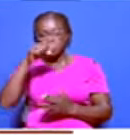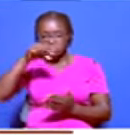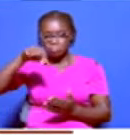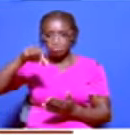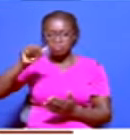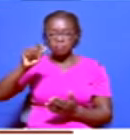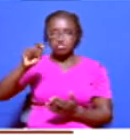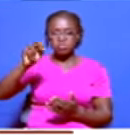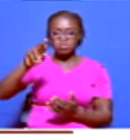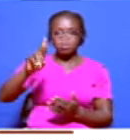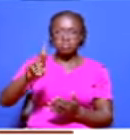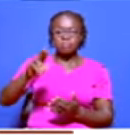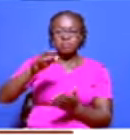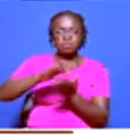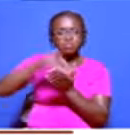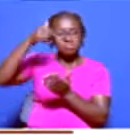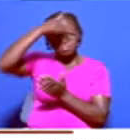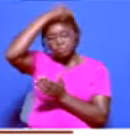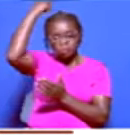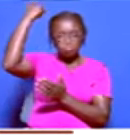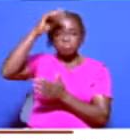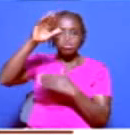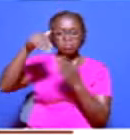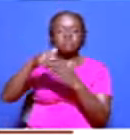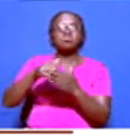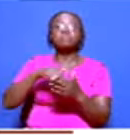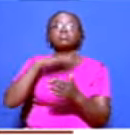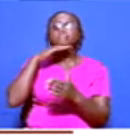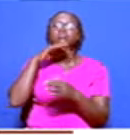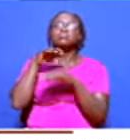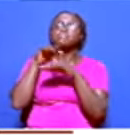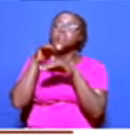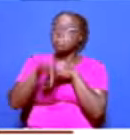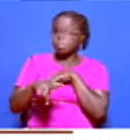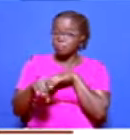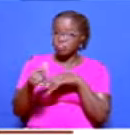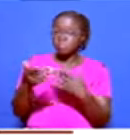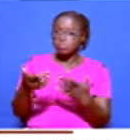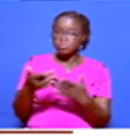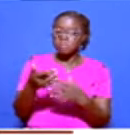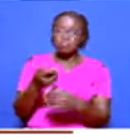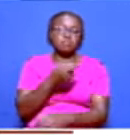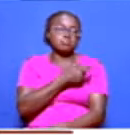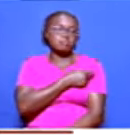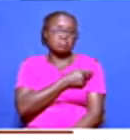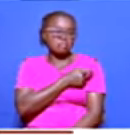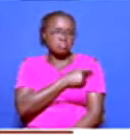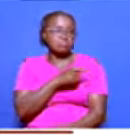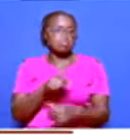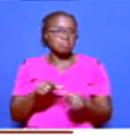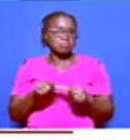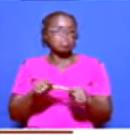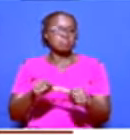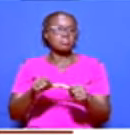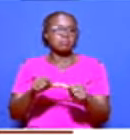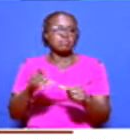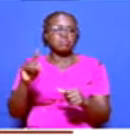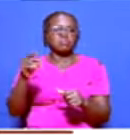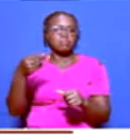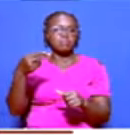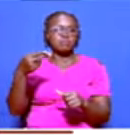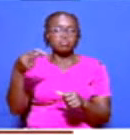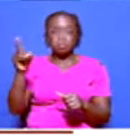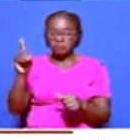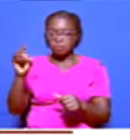za Kiarabu kwa jumla. Hayenda aliaga dunia mapema leo alipokuwa akipokea matibabu katika hospitali ya Doha, ambako alilazwa